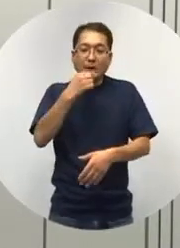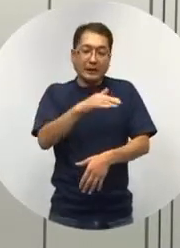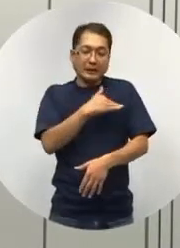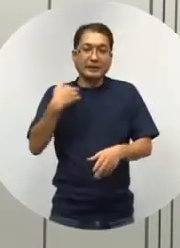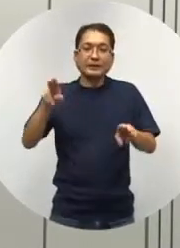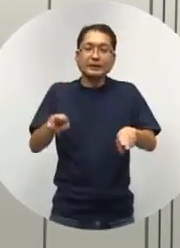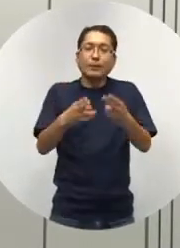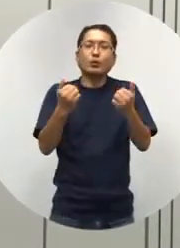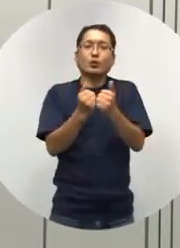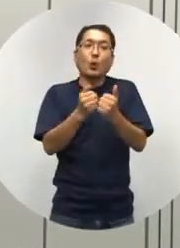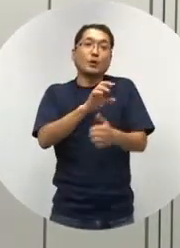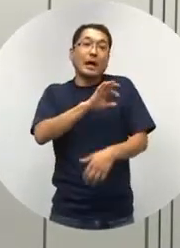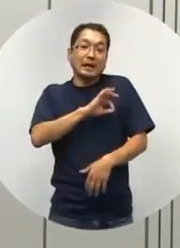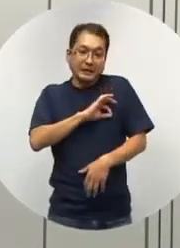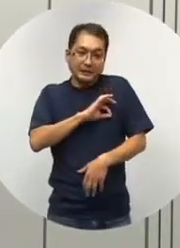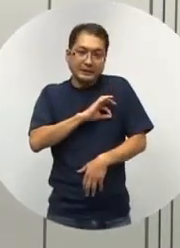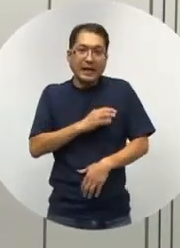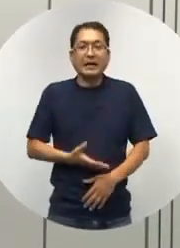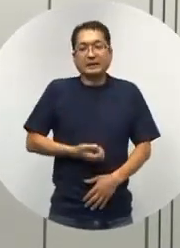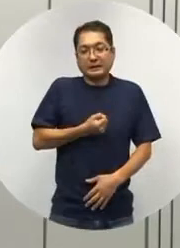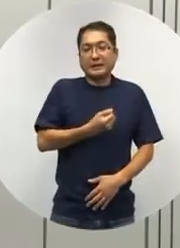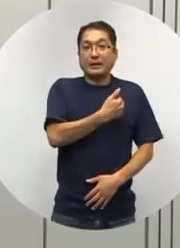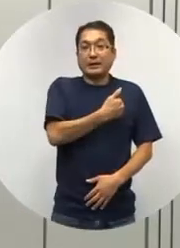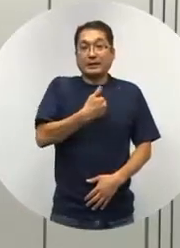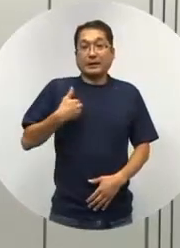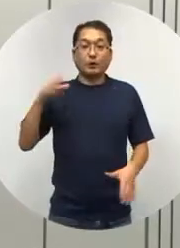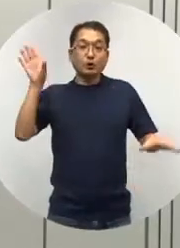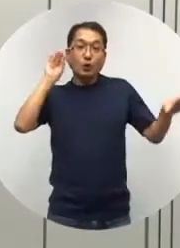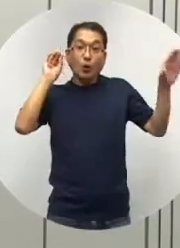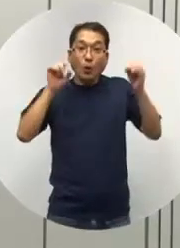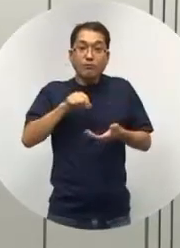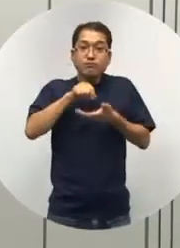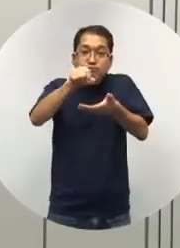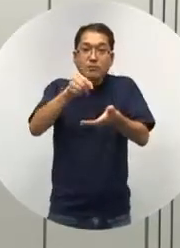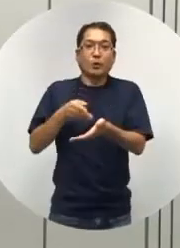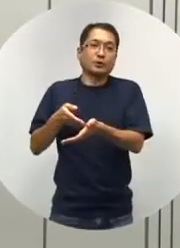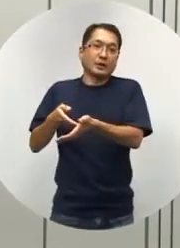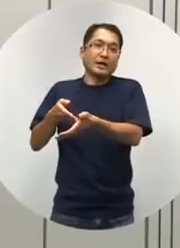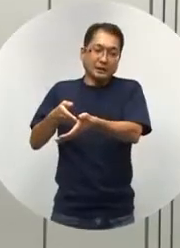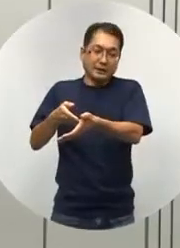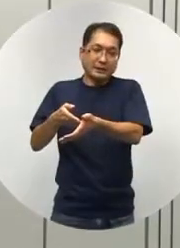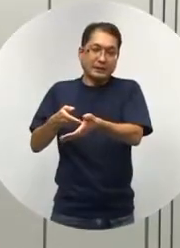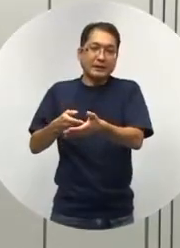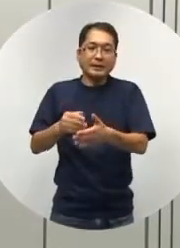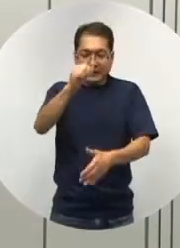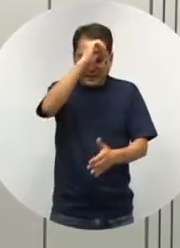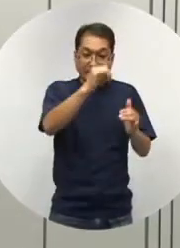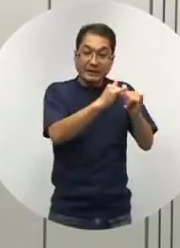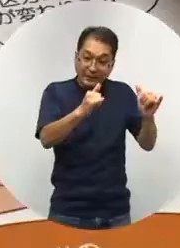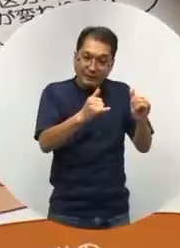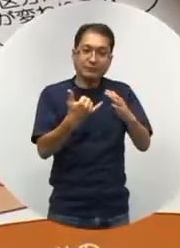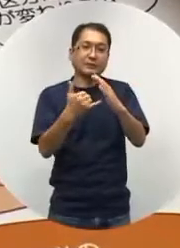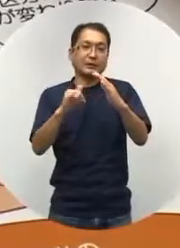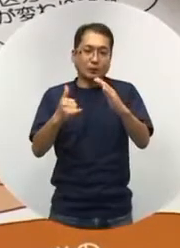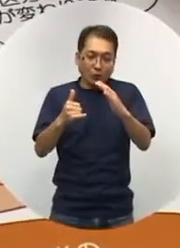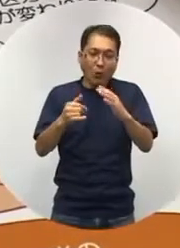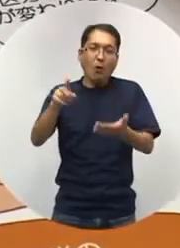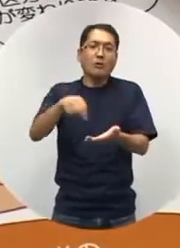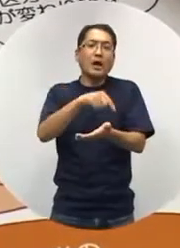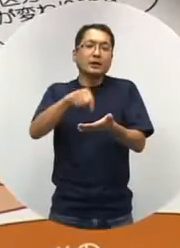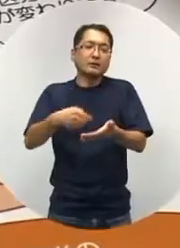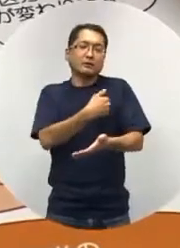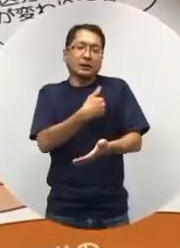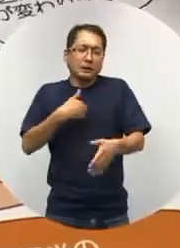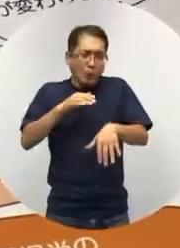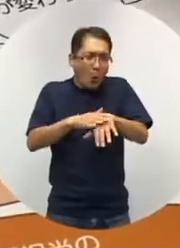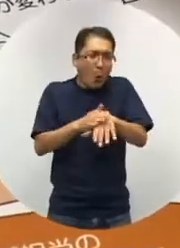談員が信頼できる情報をお伝えし、患者さん、ご家族と解決できる方法を